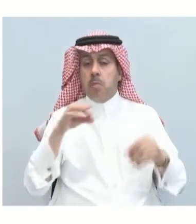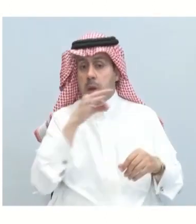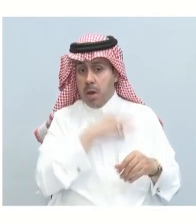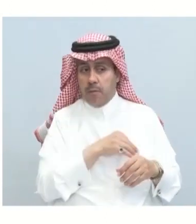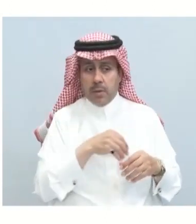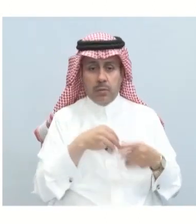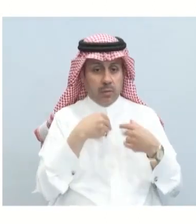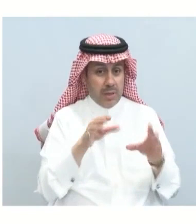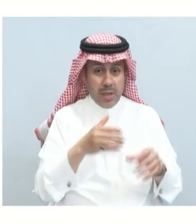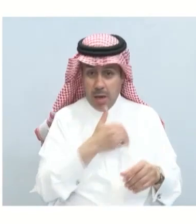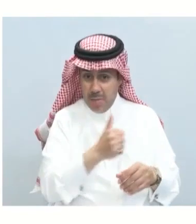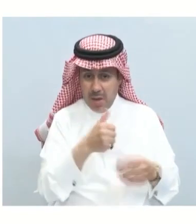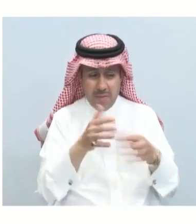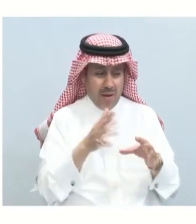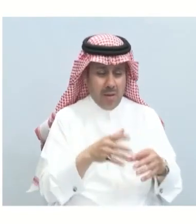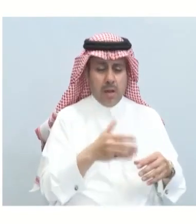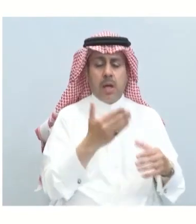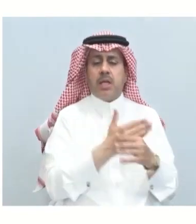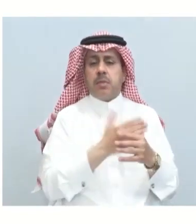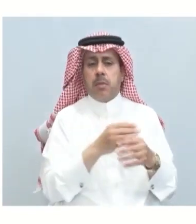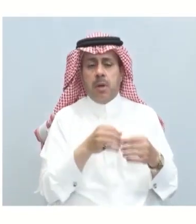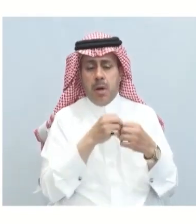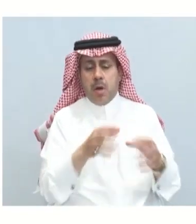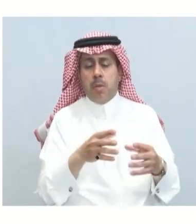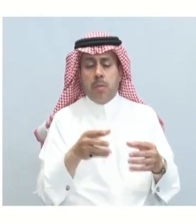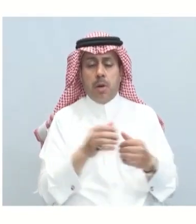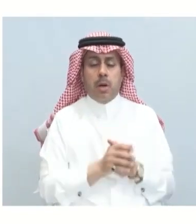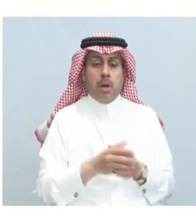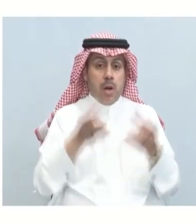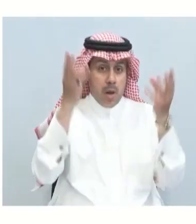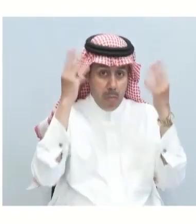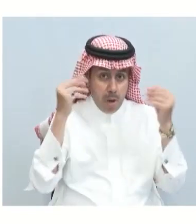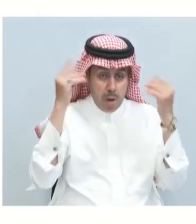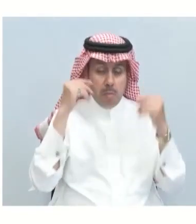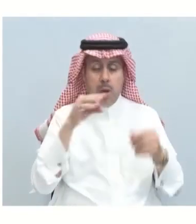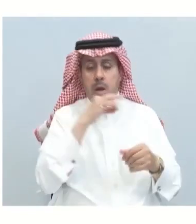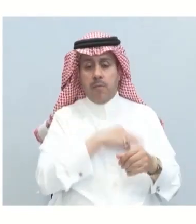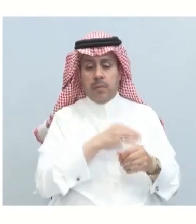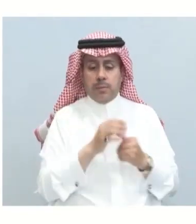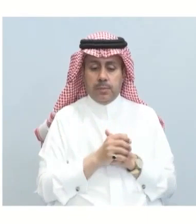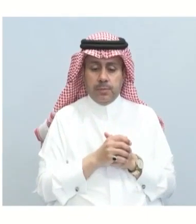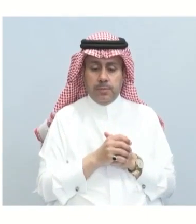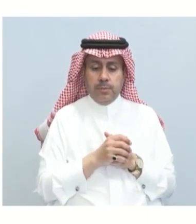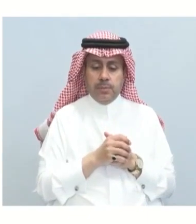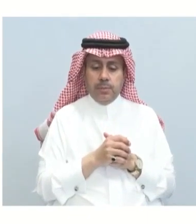التقوى كذلك من اعظم اسباب الحرمان نعوذ بالله من